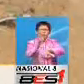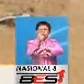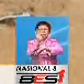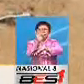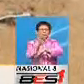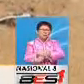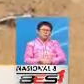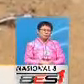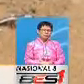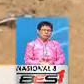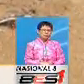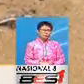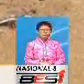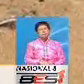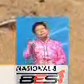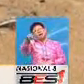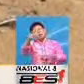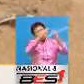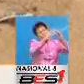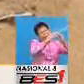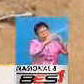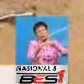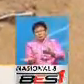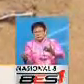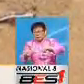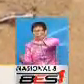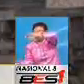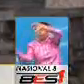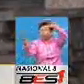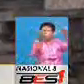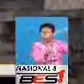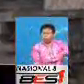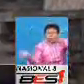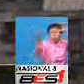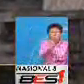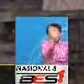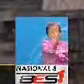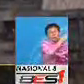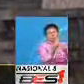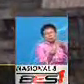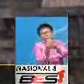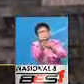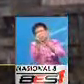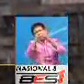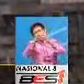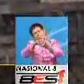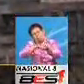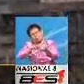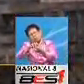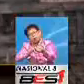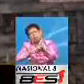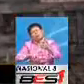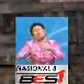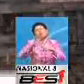balik. Selain rumah, kejadian ombak besar itu juga turut menyebabkan banyak pokok dan tanaman penduduk musnah. Mereka berharap